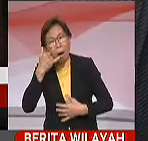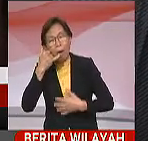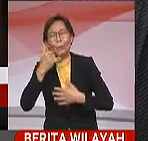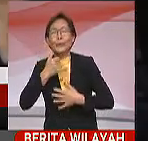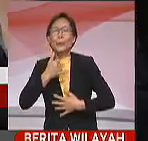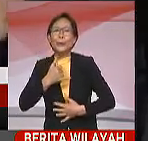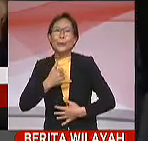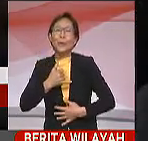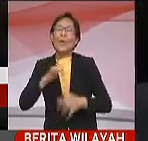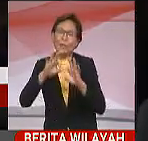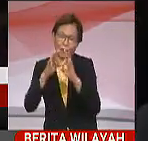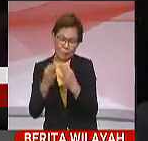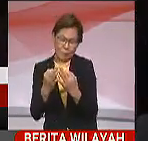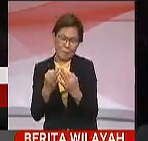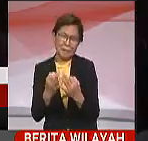keluarga.